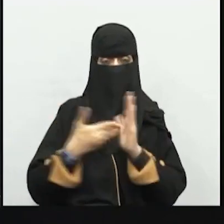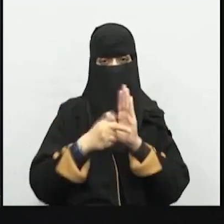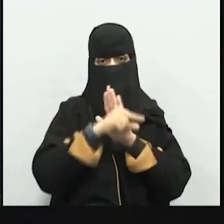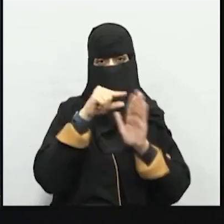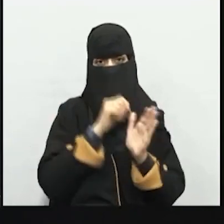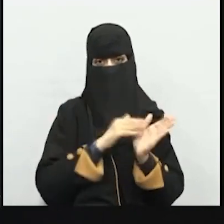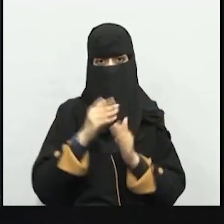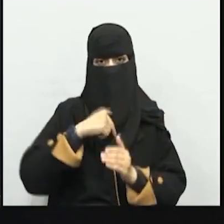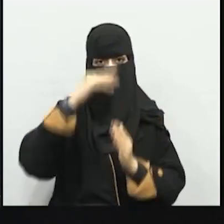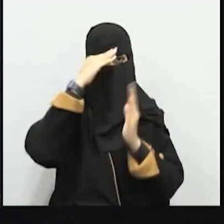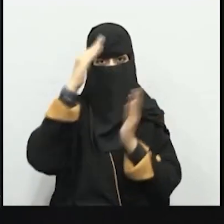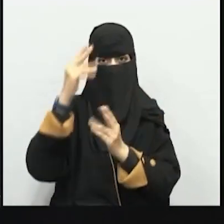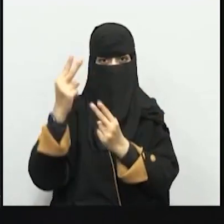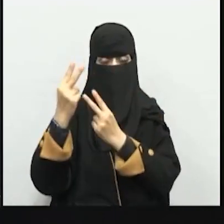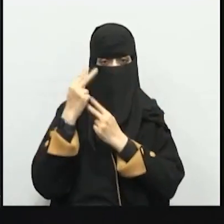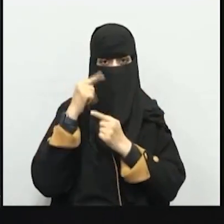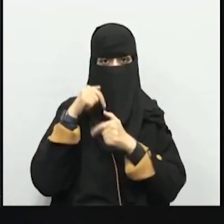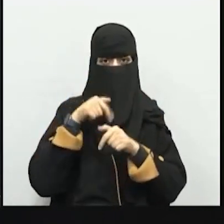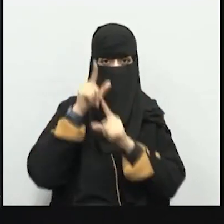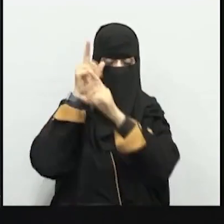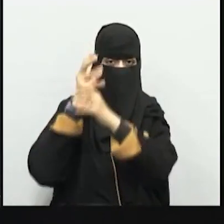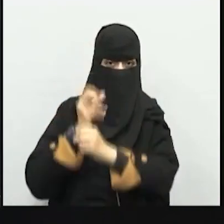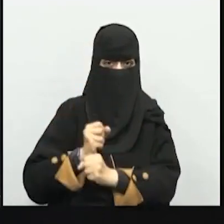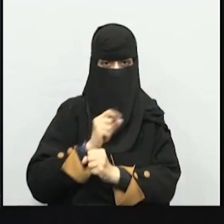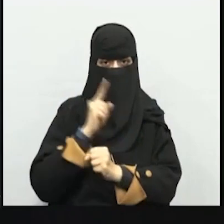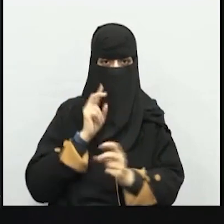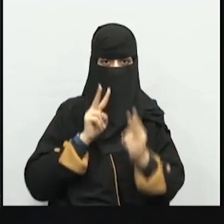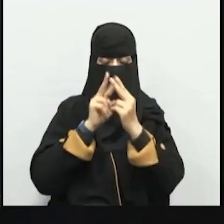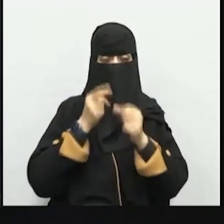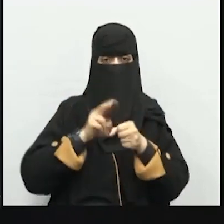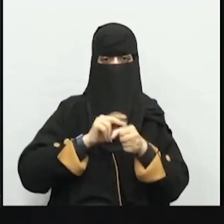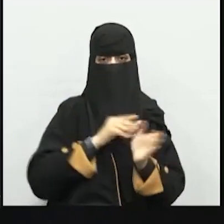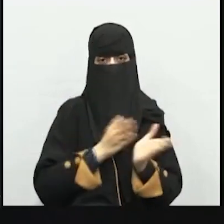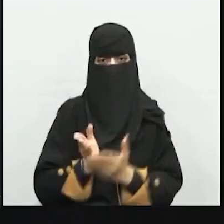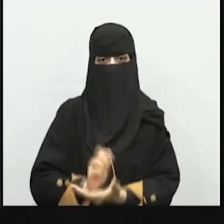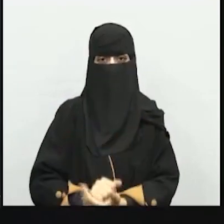شاكرة لكم حسن استماعكم، أستودعكم الله إلى لقاء جديد بإذن الله.